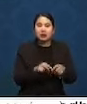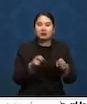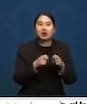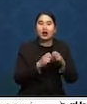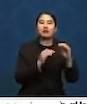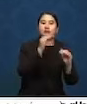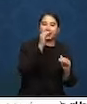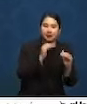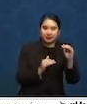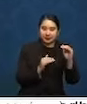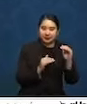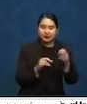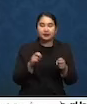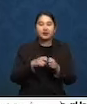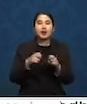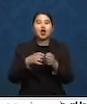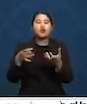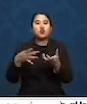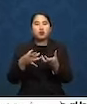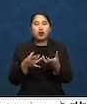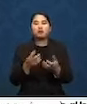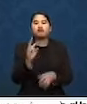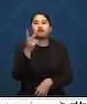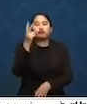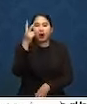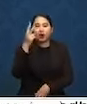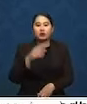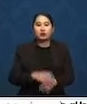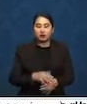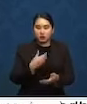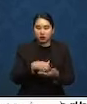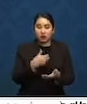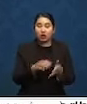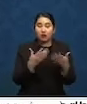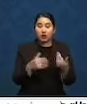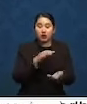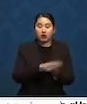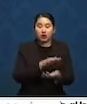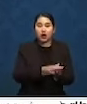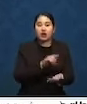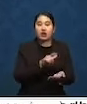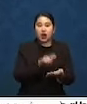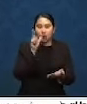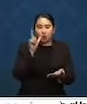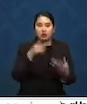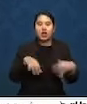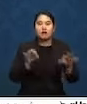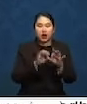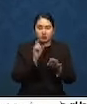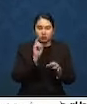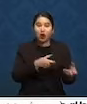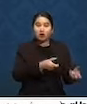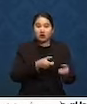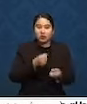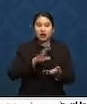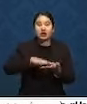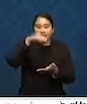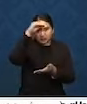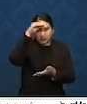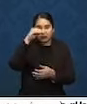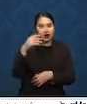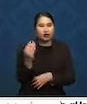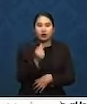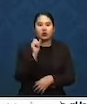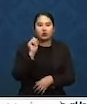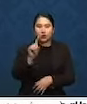ล้ำทั้งคุณภาพปัญหาเรื่องเหลื่อมล้ำผมกราบเรียนไปแล้วเรื่องเด็กหลุดจากระบบการศึกษาต้องนำเข้ามาอยู่ในรั้วโรงเรียนได้